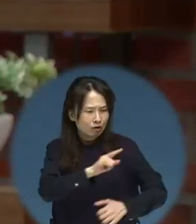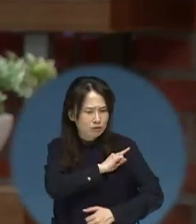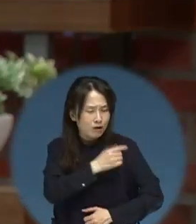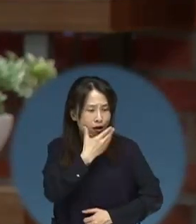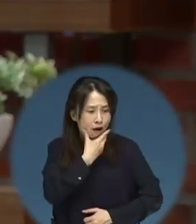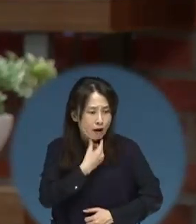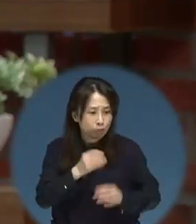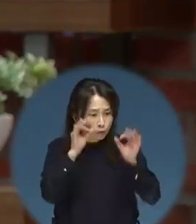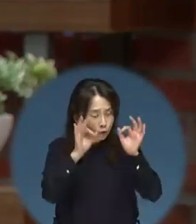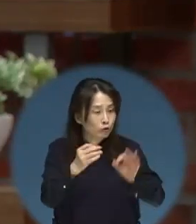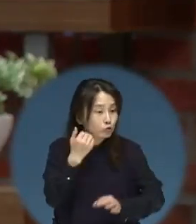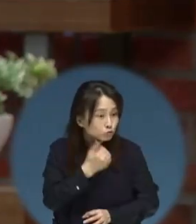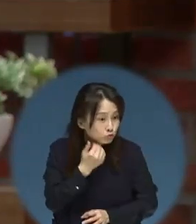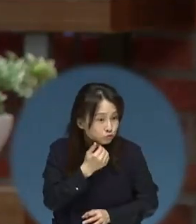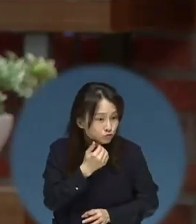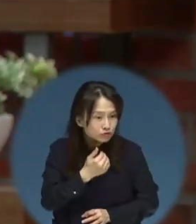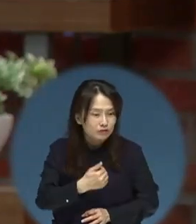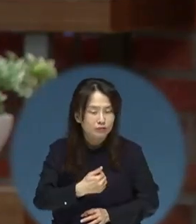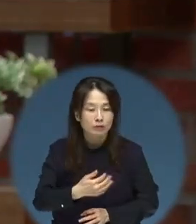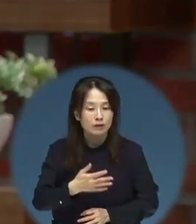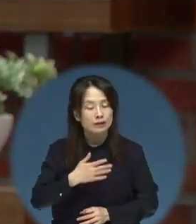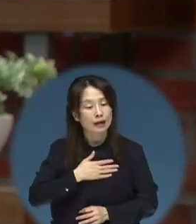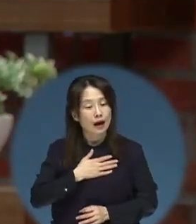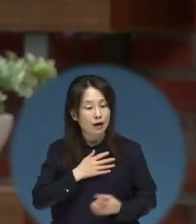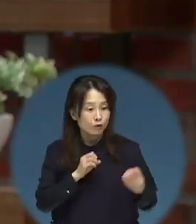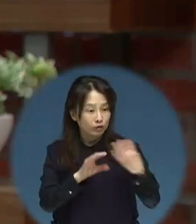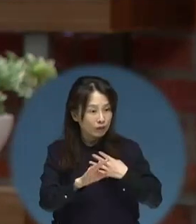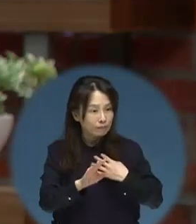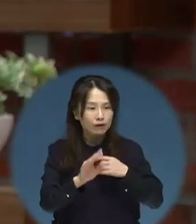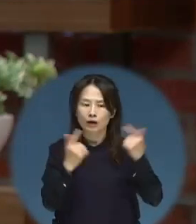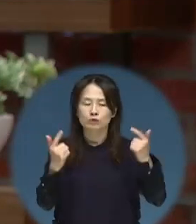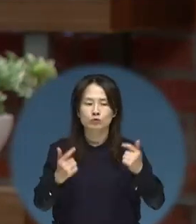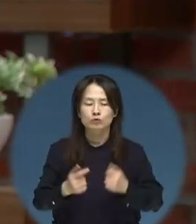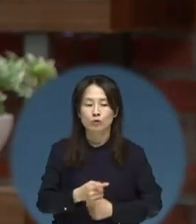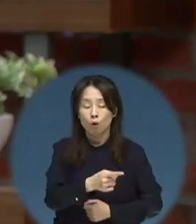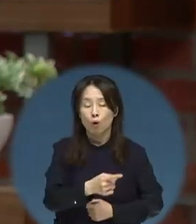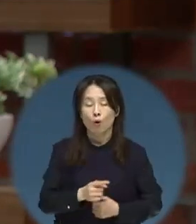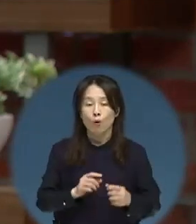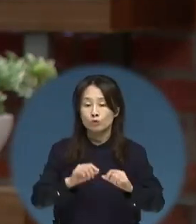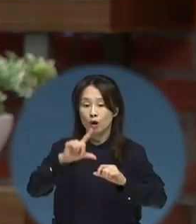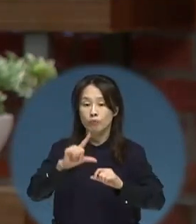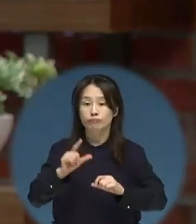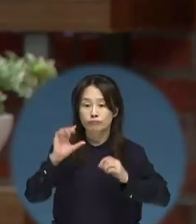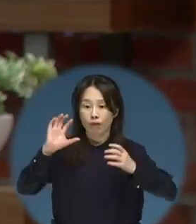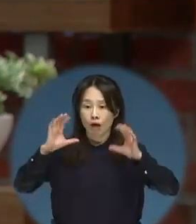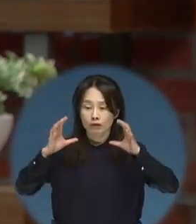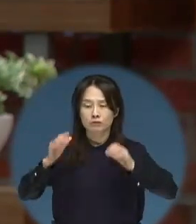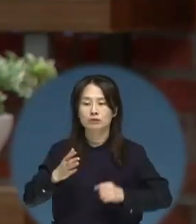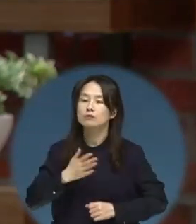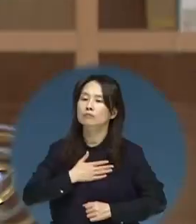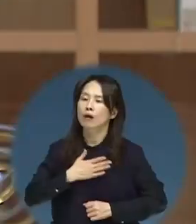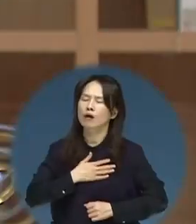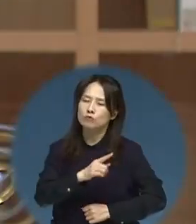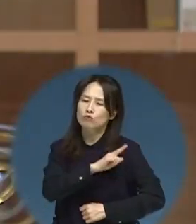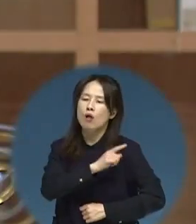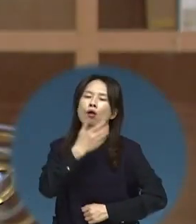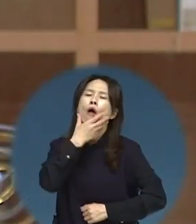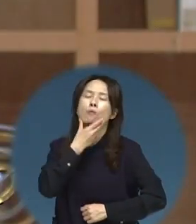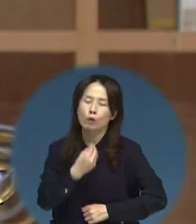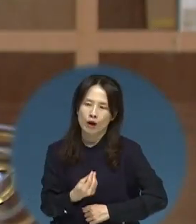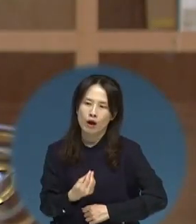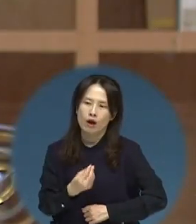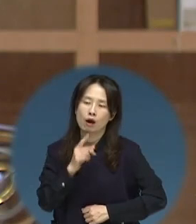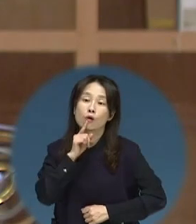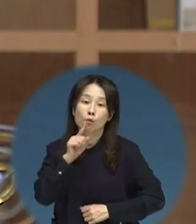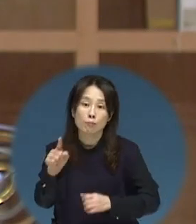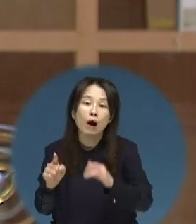보여? 라고 하면 저는 아이들이 저라고 말할 줄 알았거든요. 예. 대부분의 아이들은 자기라고 해요. 그런 행복한 아이들인데 그 어려운